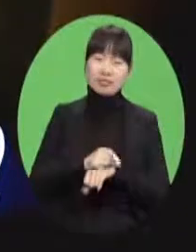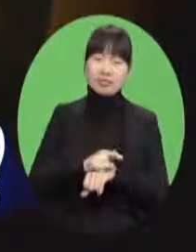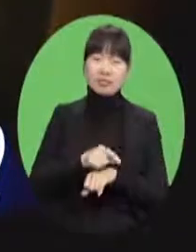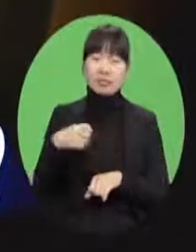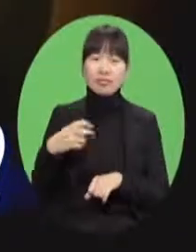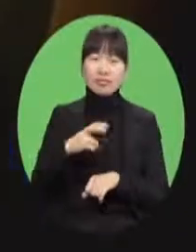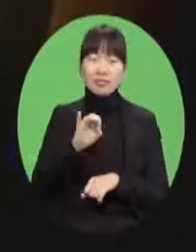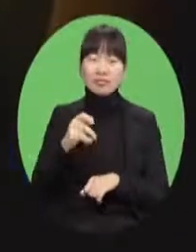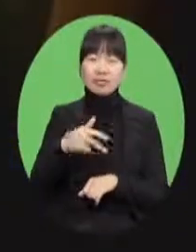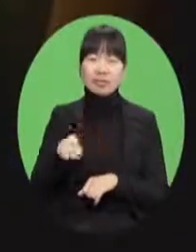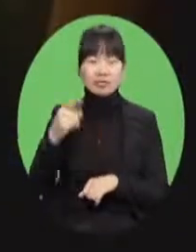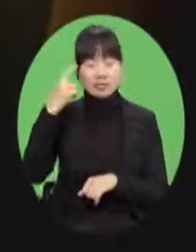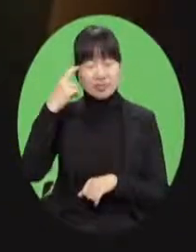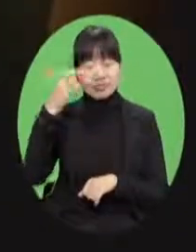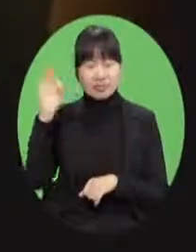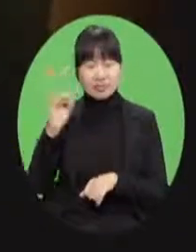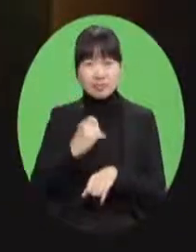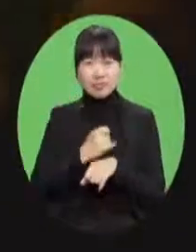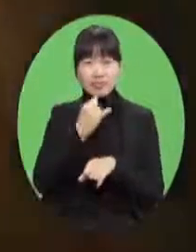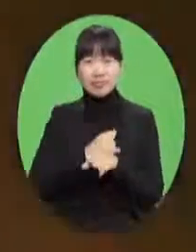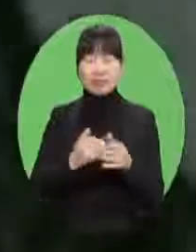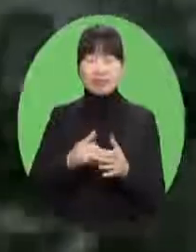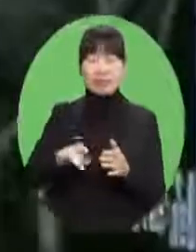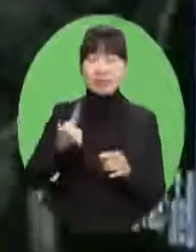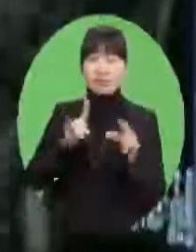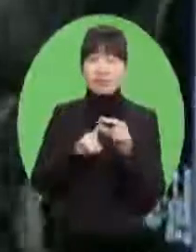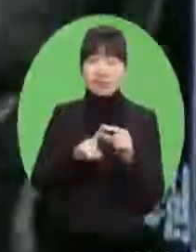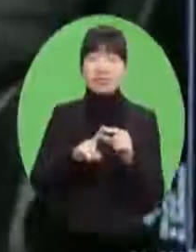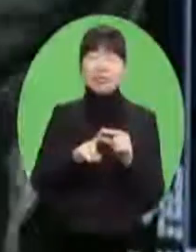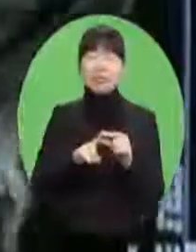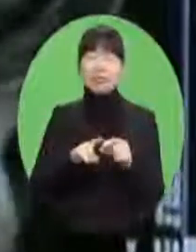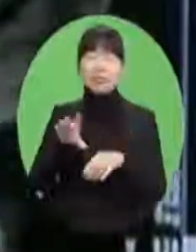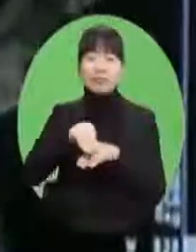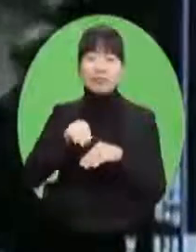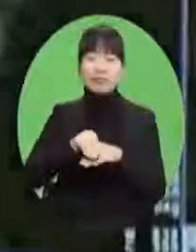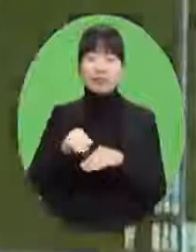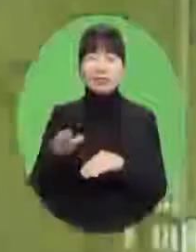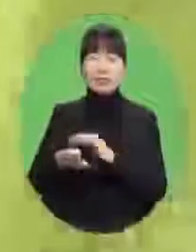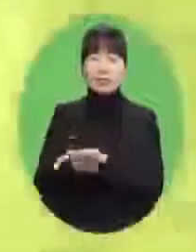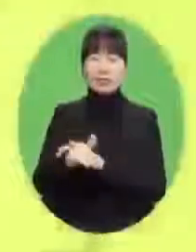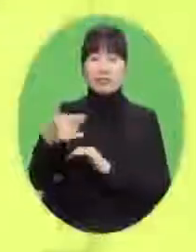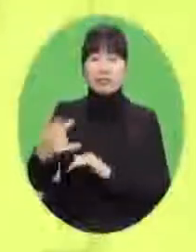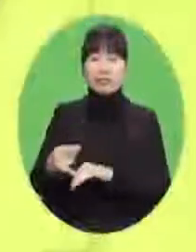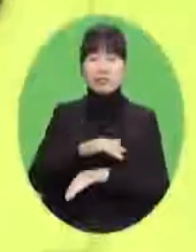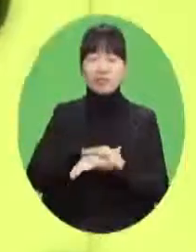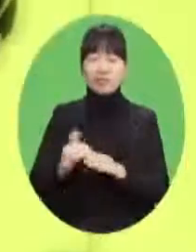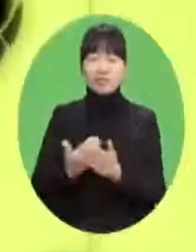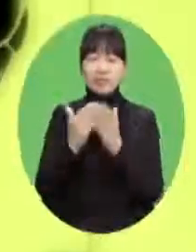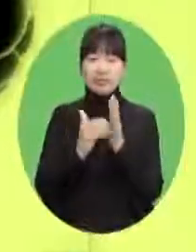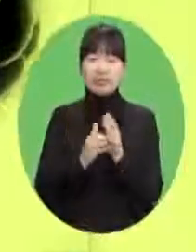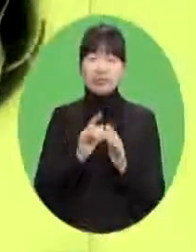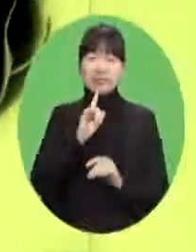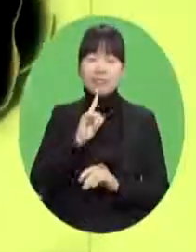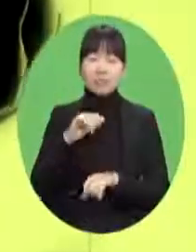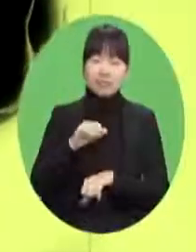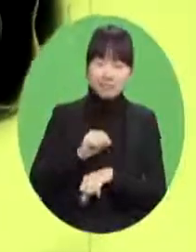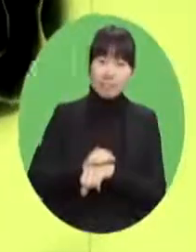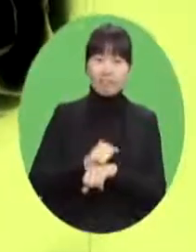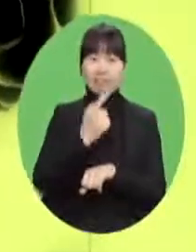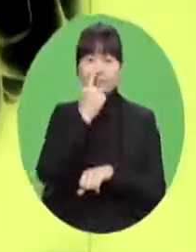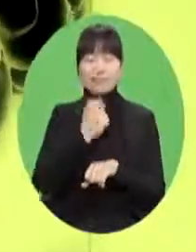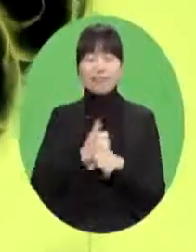다른 아이들에 비해 뛰어나고 초기 언어를 받아들일 수 있는 우뇌가 잘 발달하여 말을 빨리 익히게 되고 뇌에서 엔돌핀이